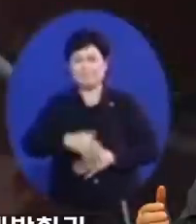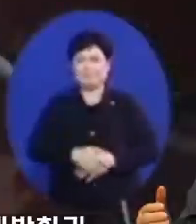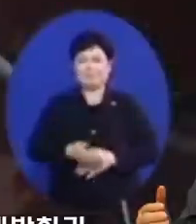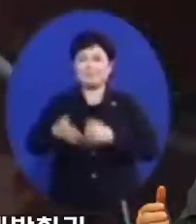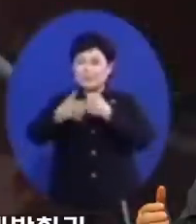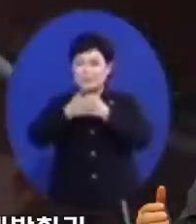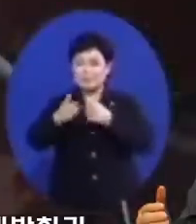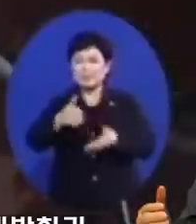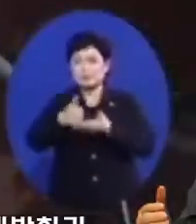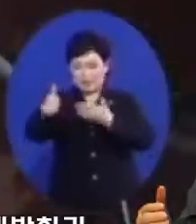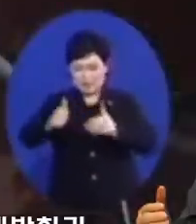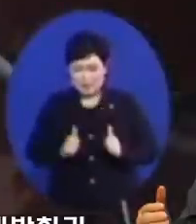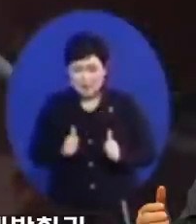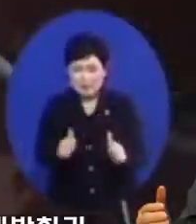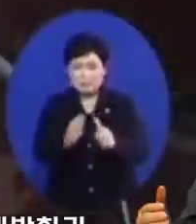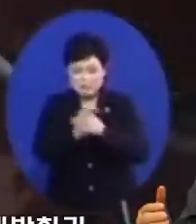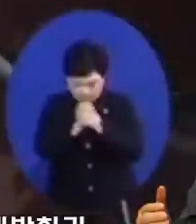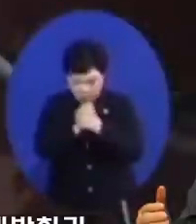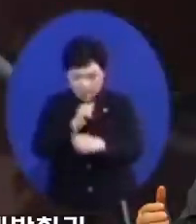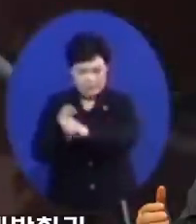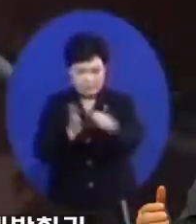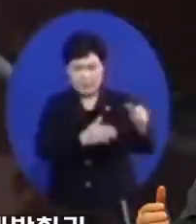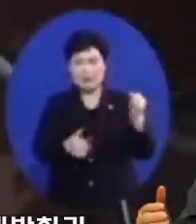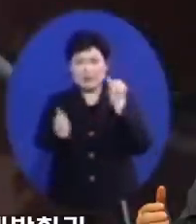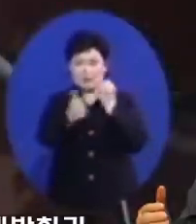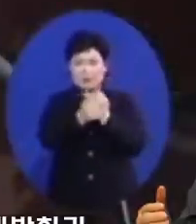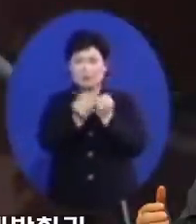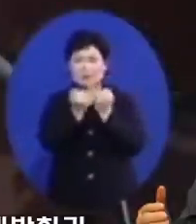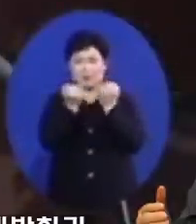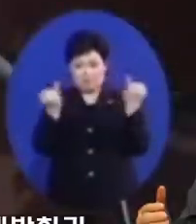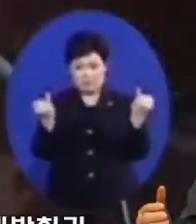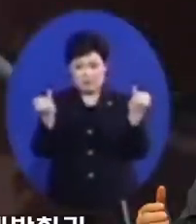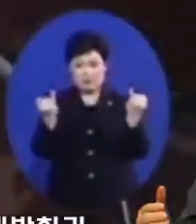그렇기 때문에 주님께 열심히 기도해야 돼요. 결혼한 여성이